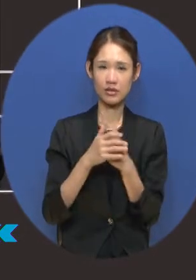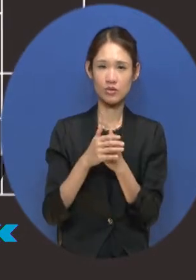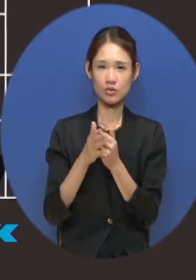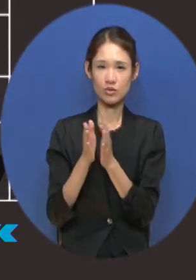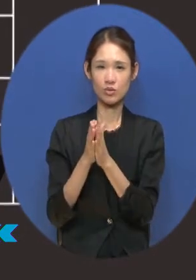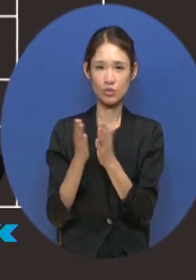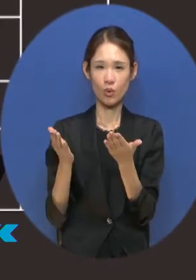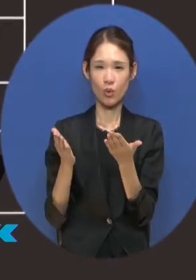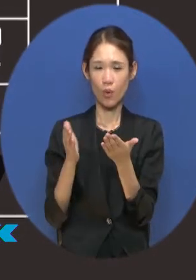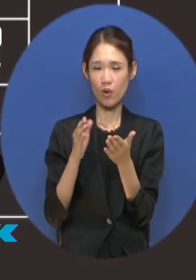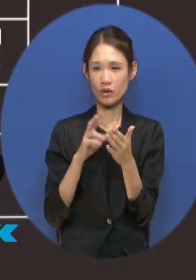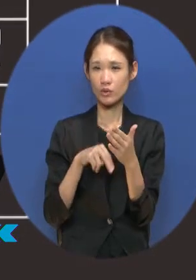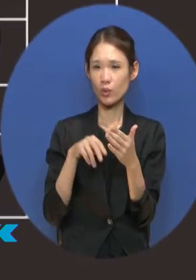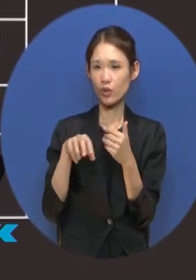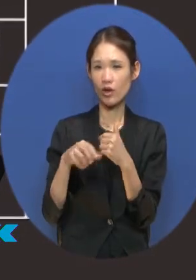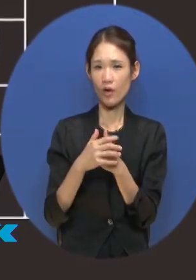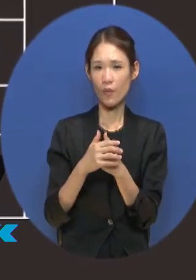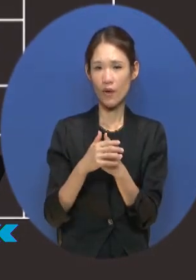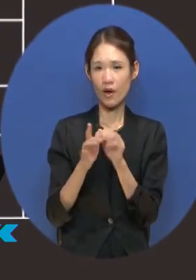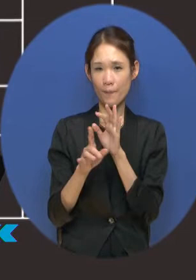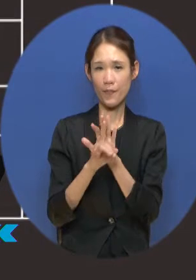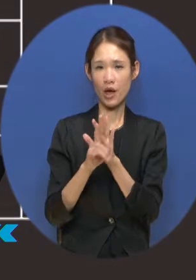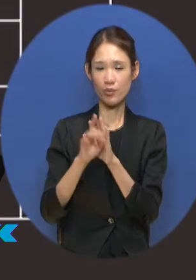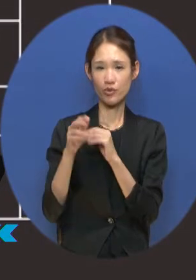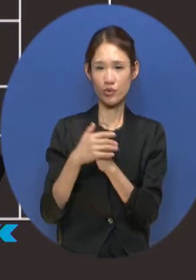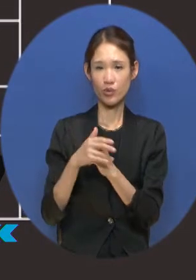대합실 그리고 도서관, 박물관,